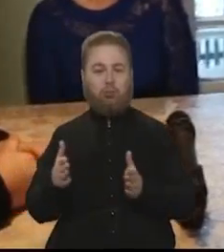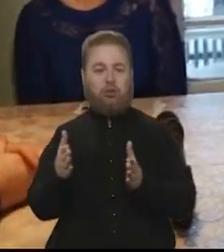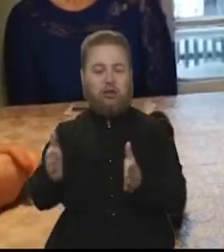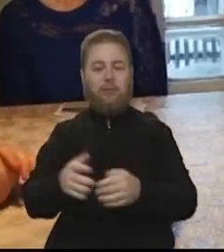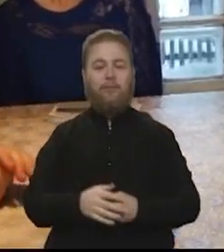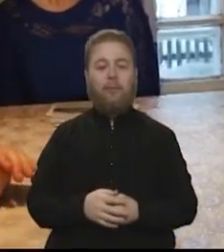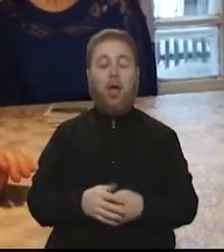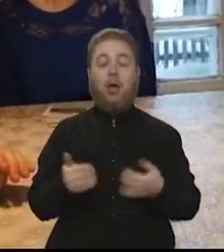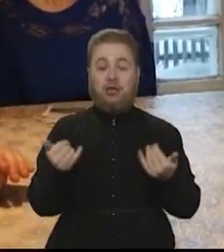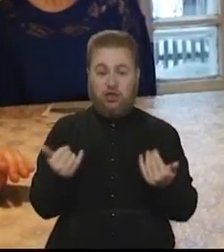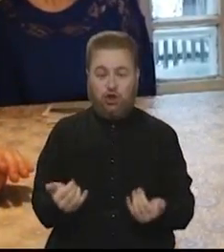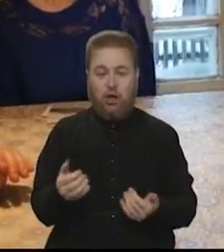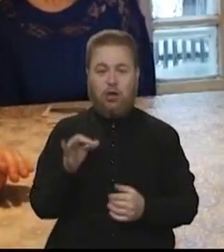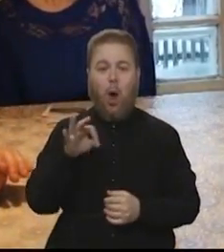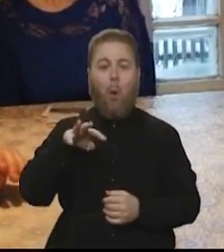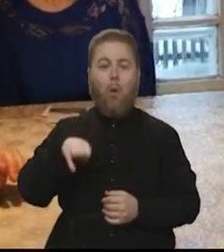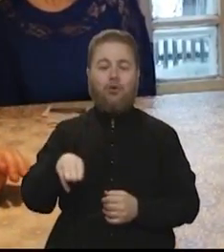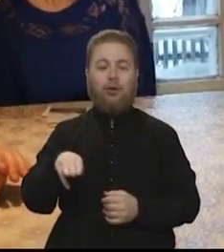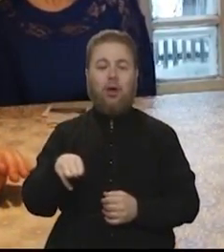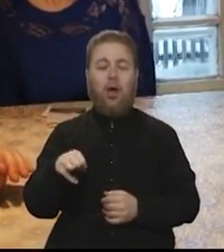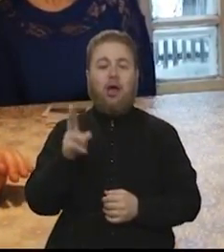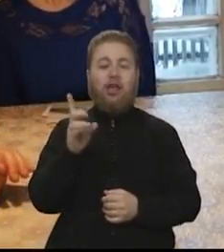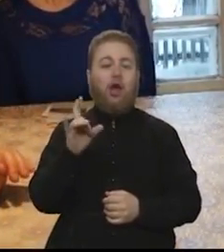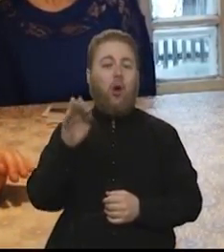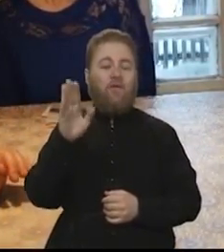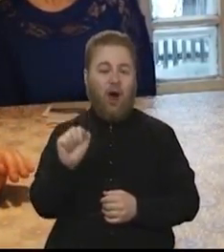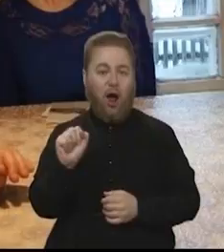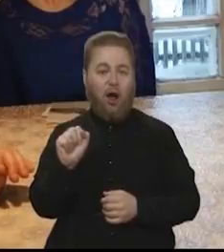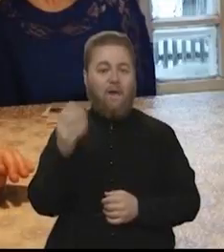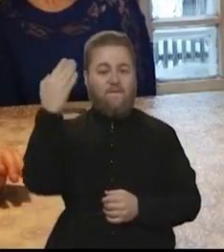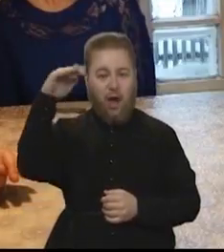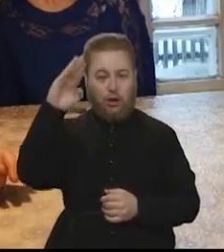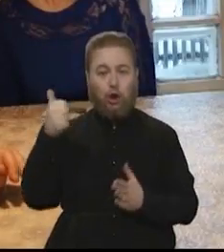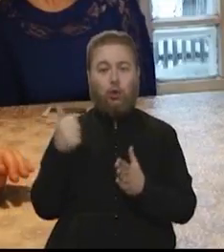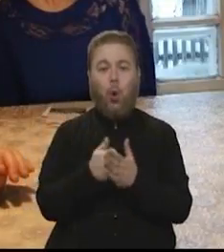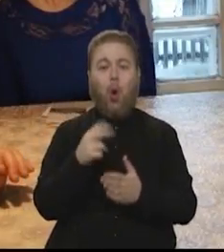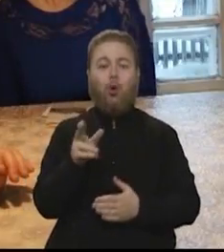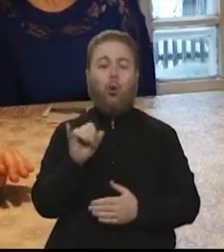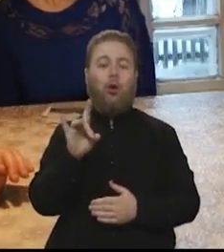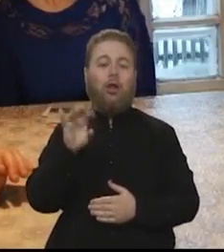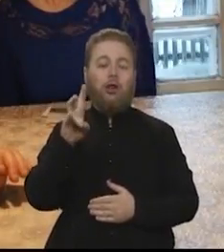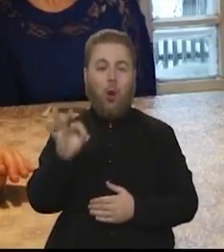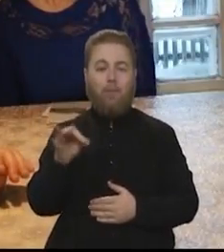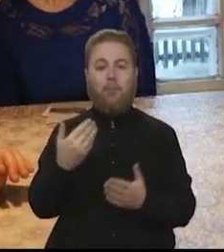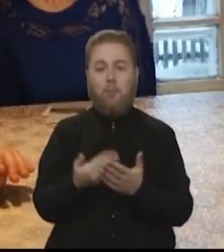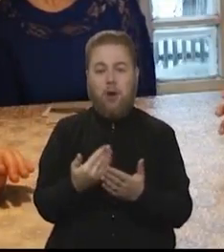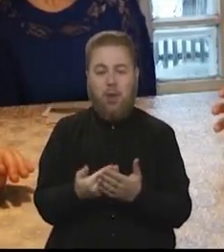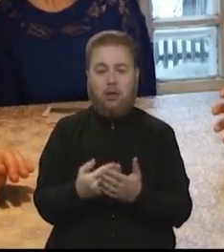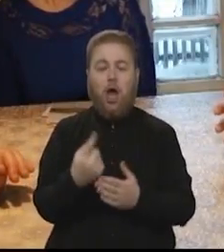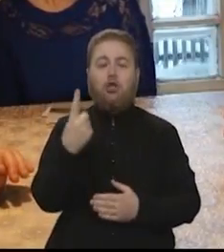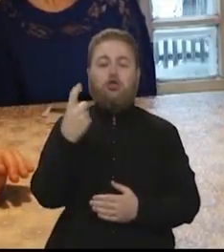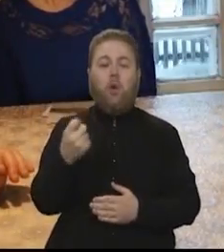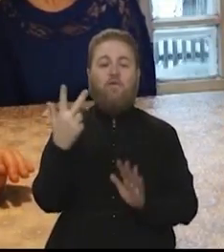Ну, сейчас от Кирова, Вятки до Курино порядка